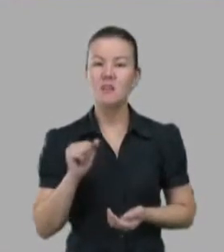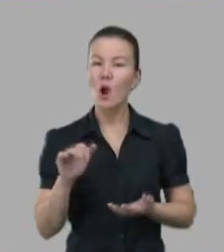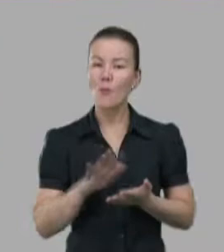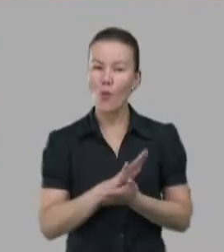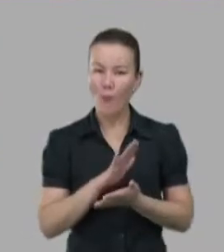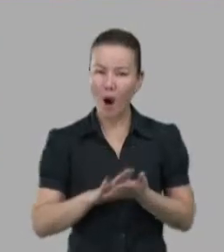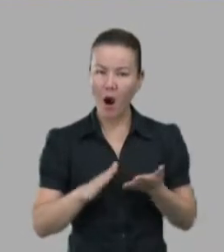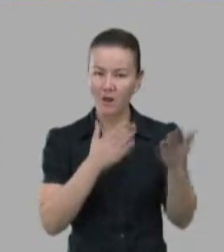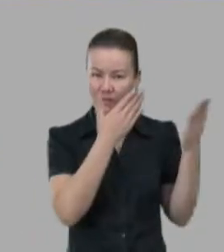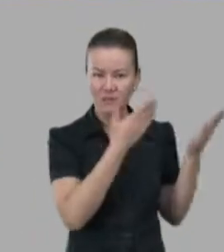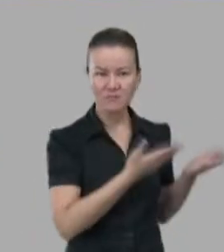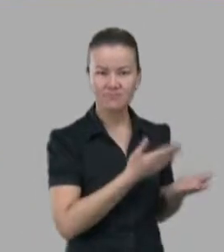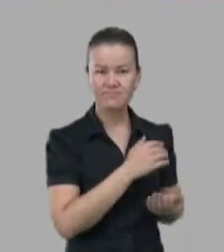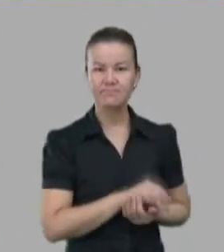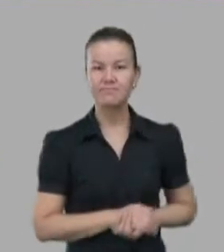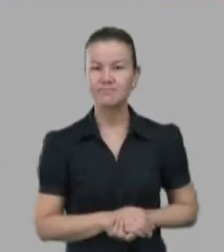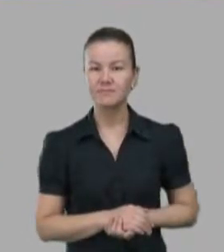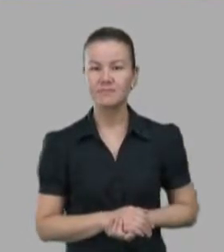на бумаге.